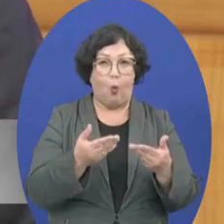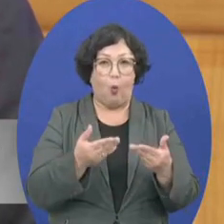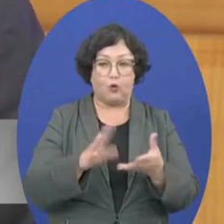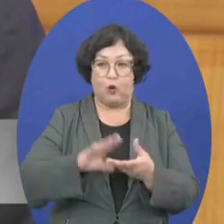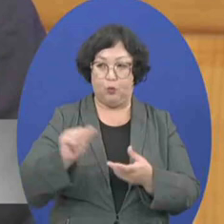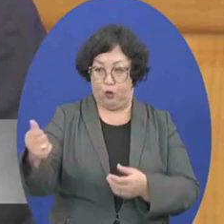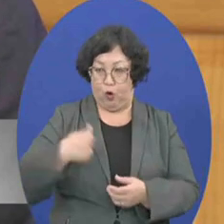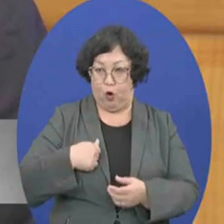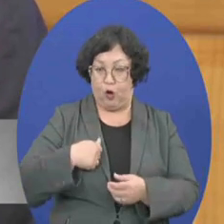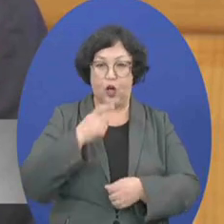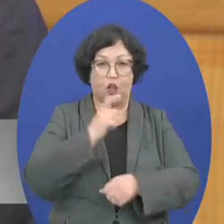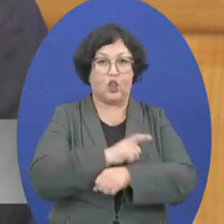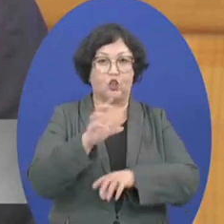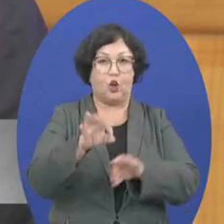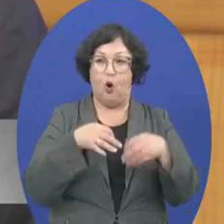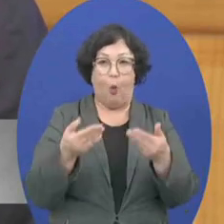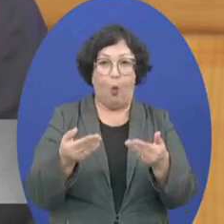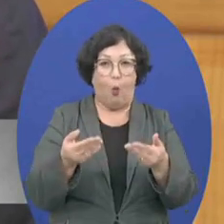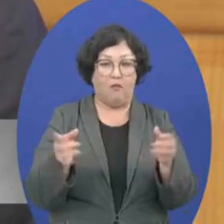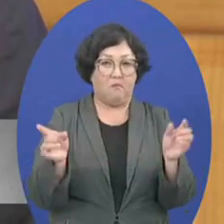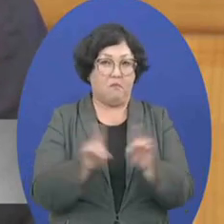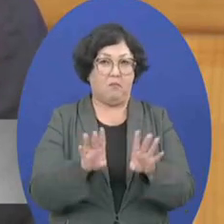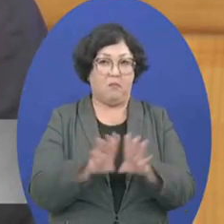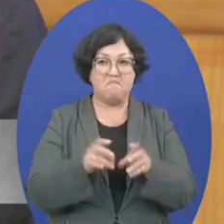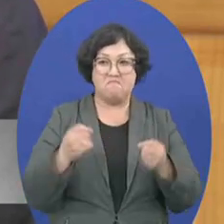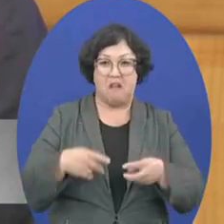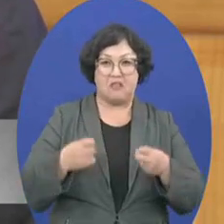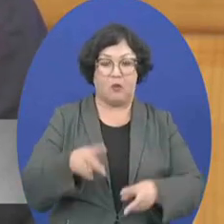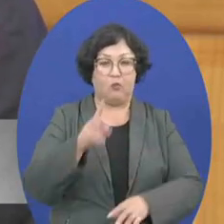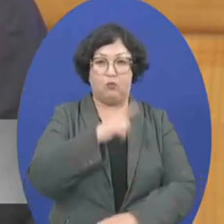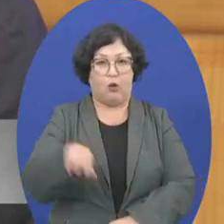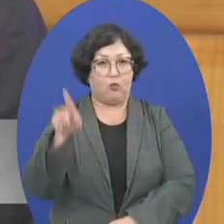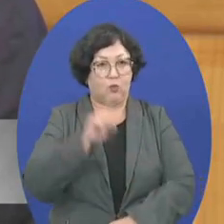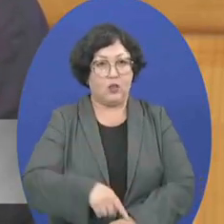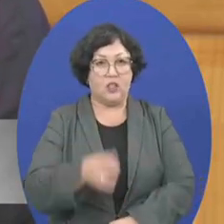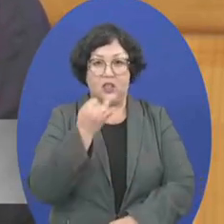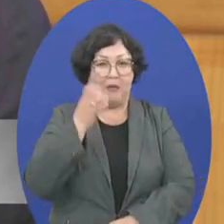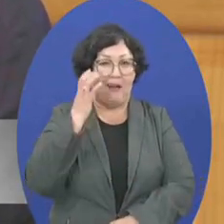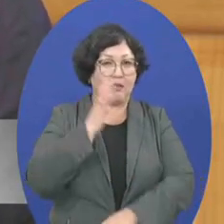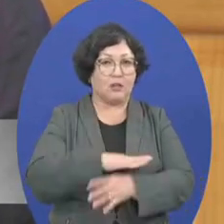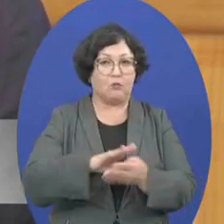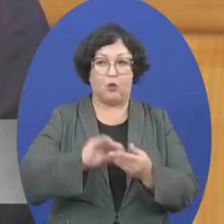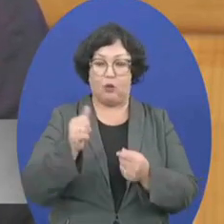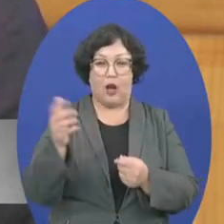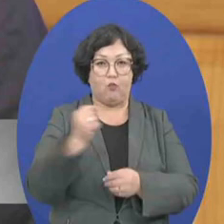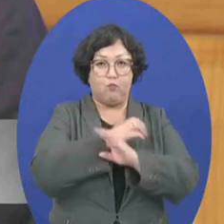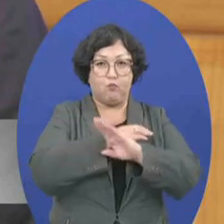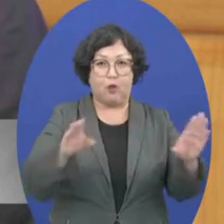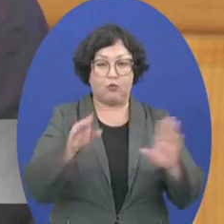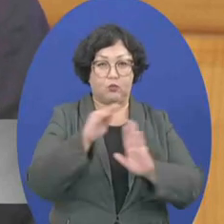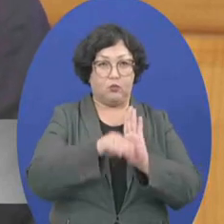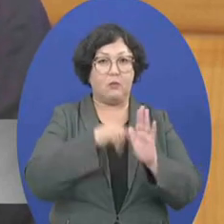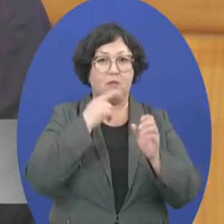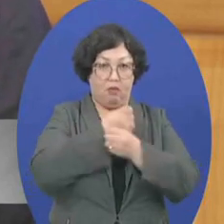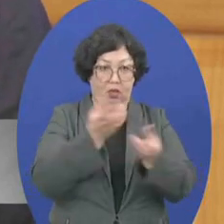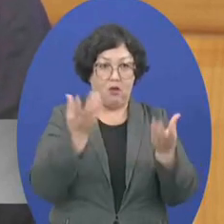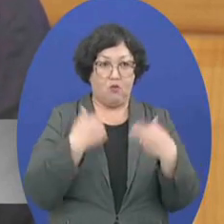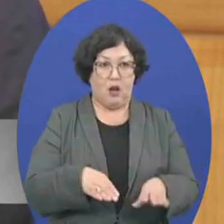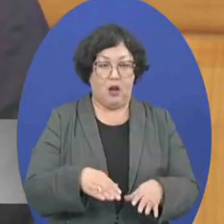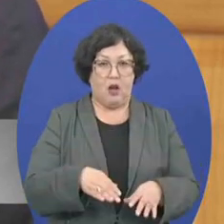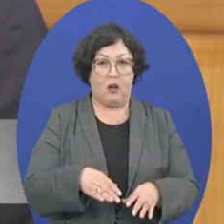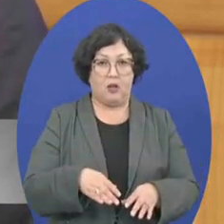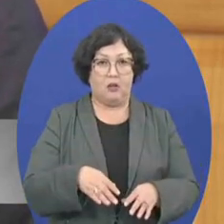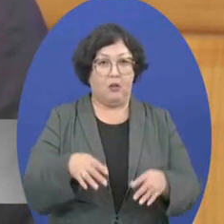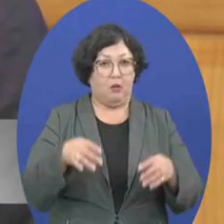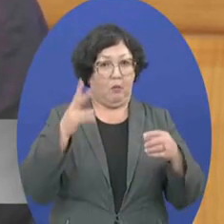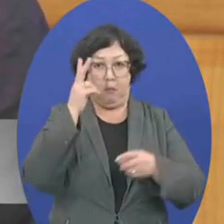барьцаалж, ямар нэгэн байдлаар хичээлийн суудл барьцаалж энэ төлбөрийг авахгүй шүү гэдэг энэ журмыг гаргасан. За энэ журмыг зөрчиж байгаа